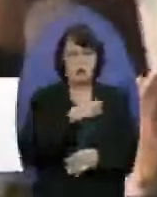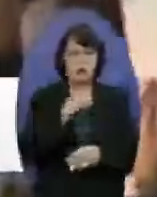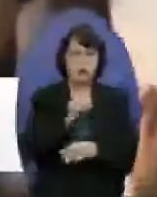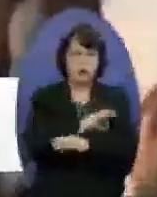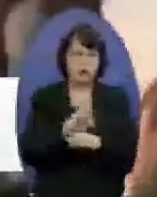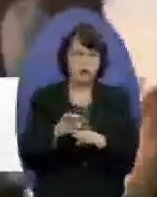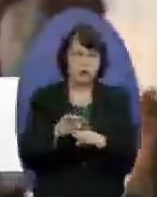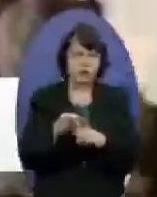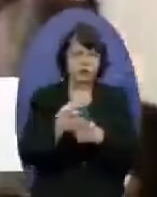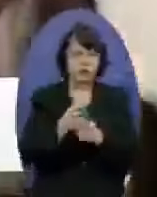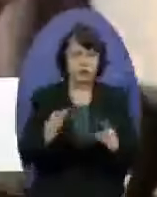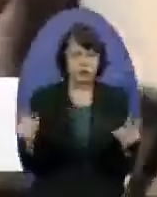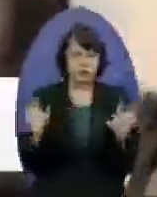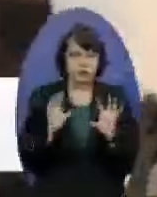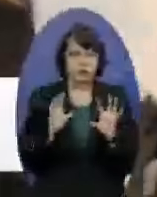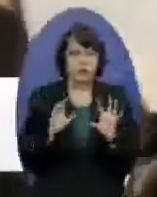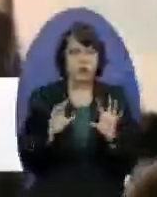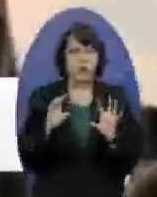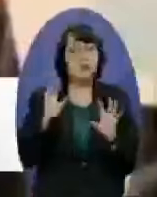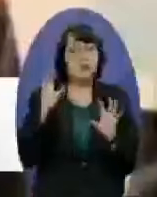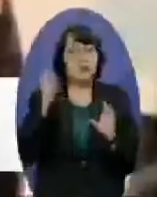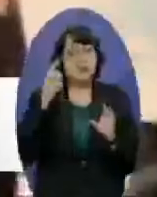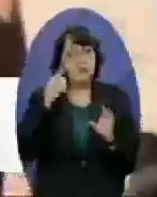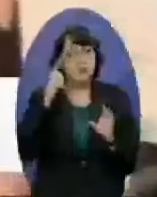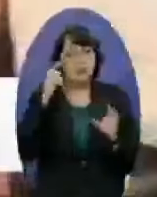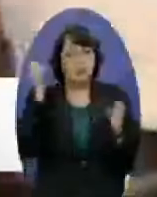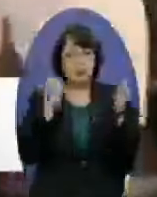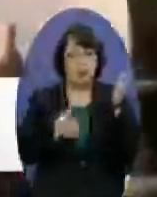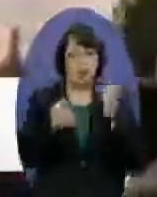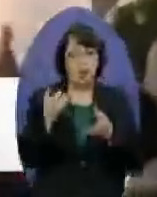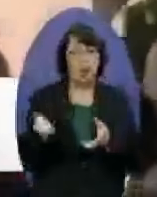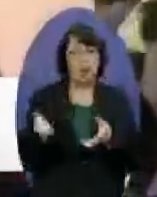тус танхимдах ардсан олонх санаачлан өргөн барьж